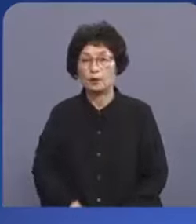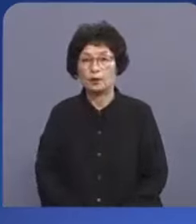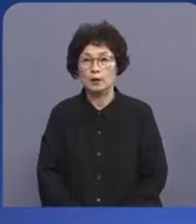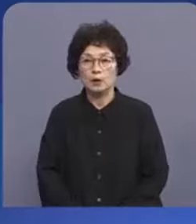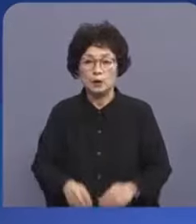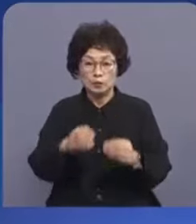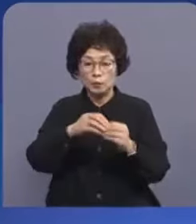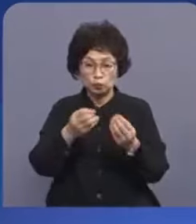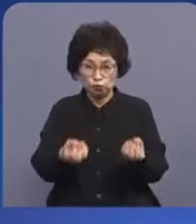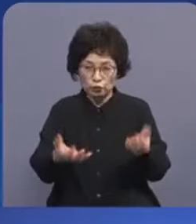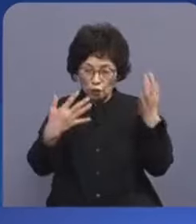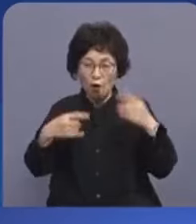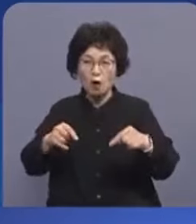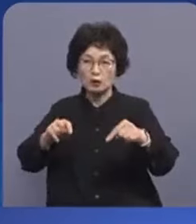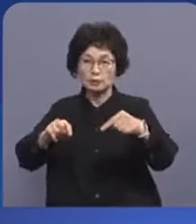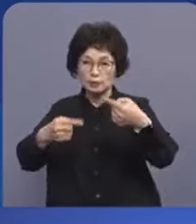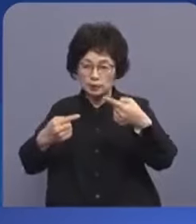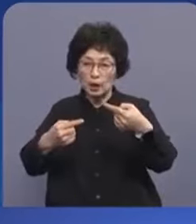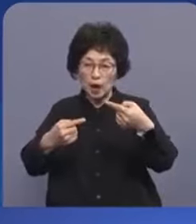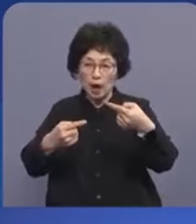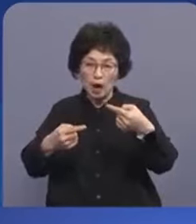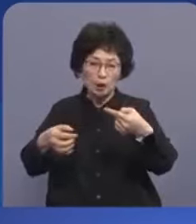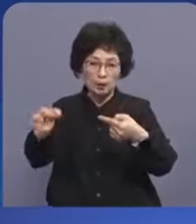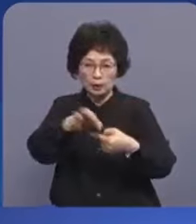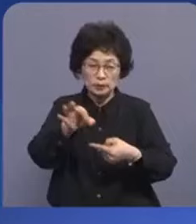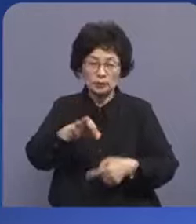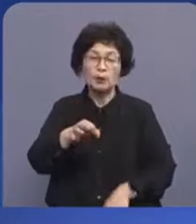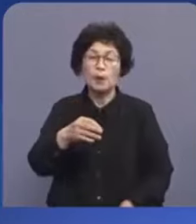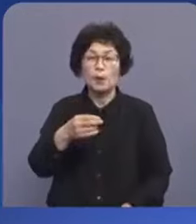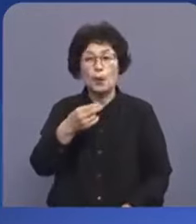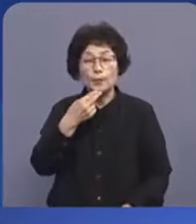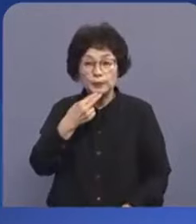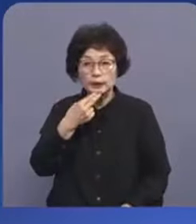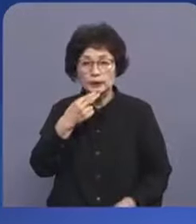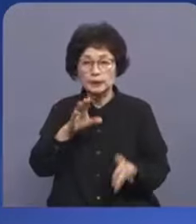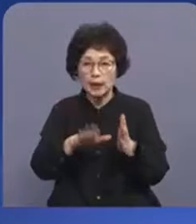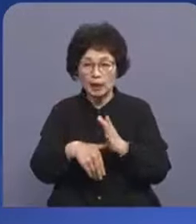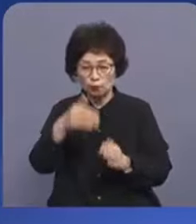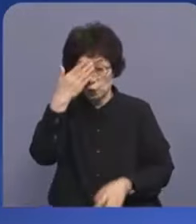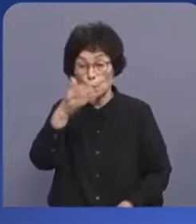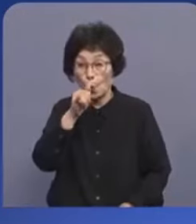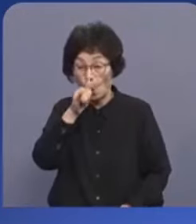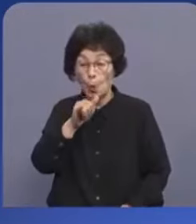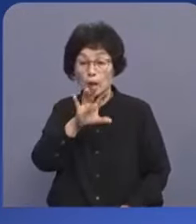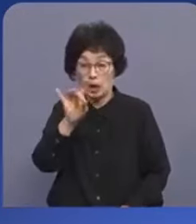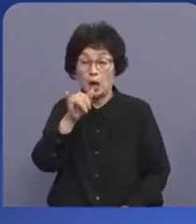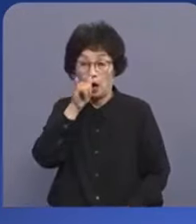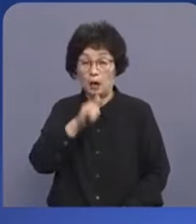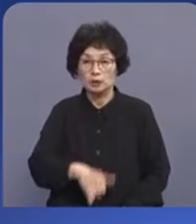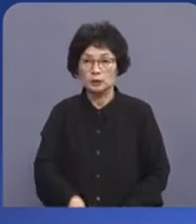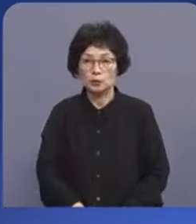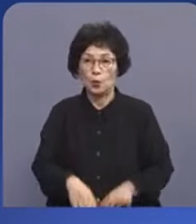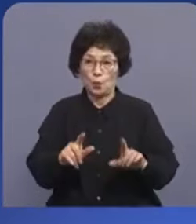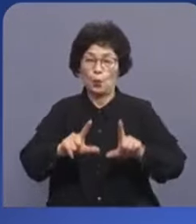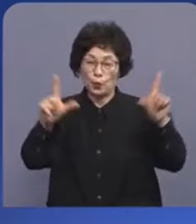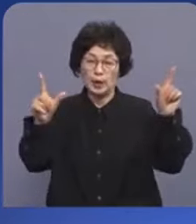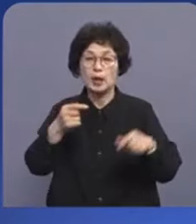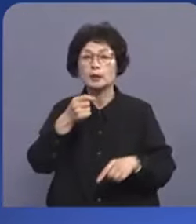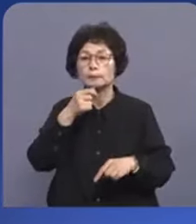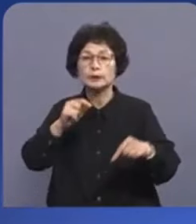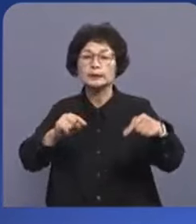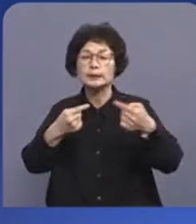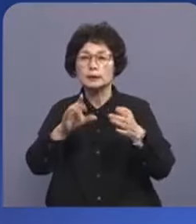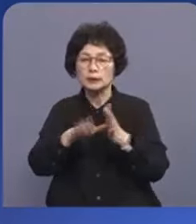유료 도로를 다니다가이 통행료를 내지 않은 경험 아마 있을 텐 아 그렇죠 무료로 다니라고 하는 경우가 있죠 예 그렇습니다 올해 설연휴 때도